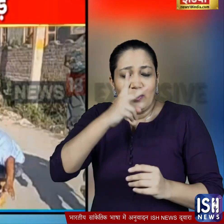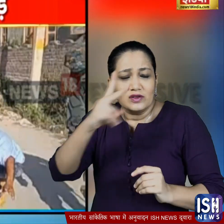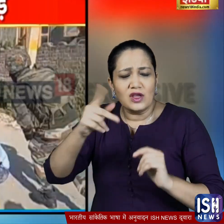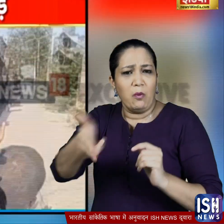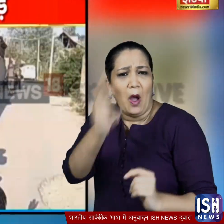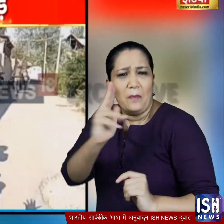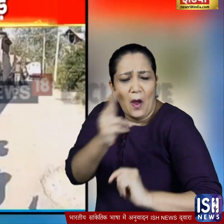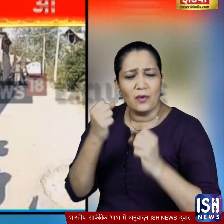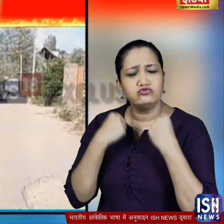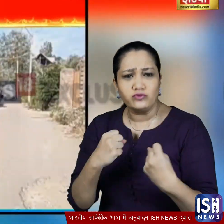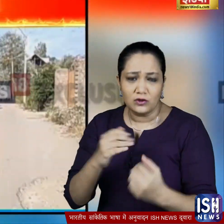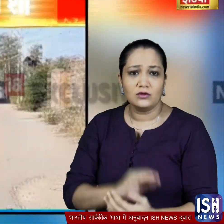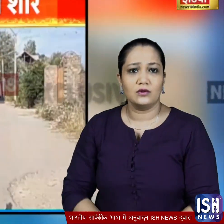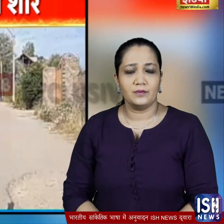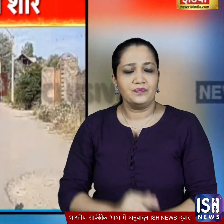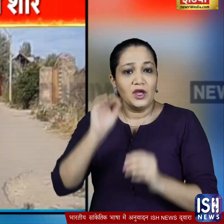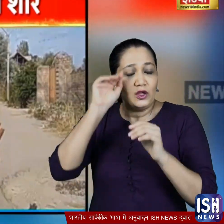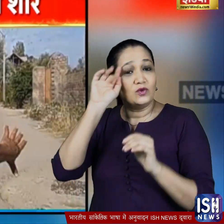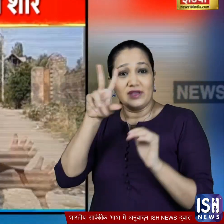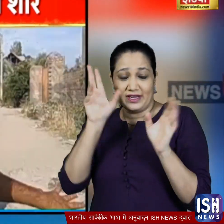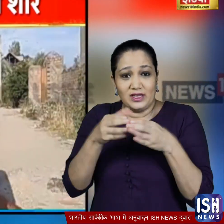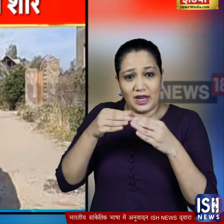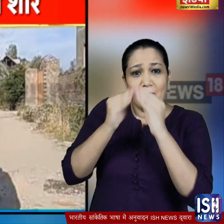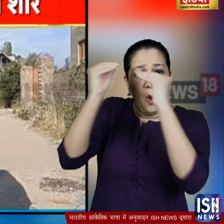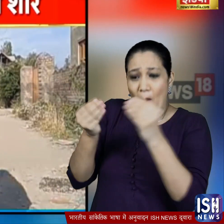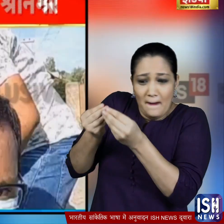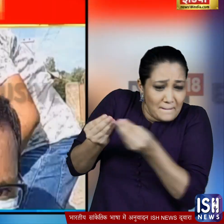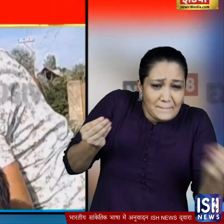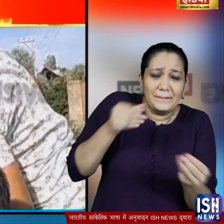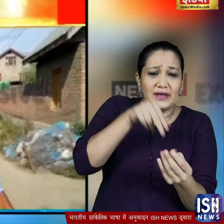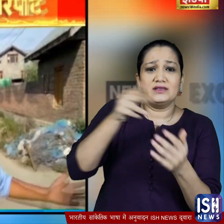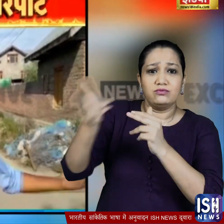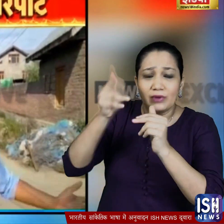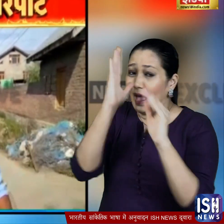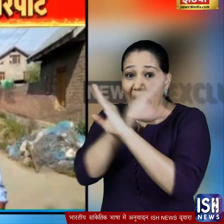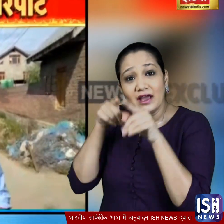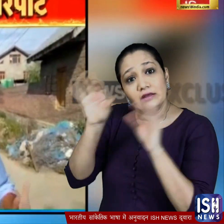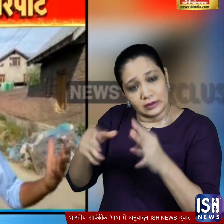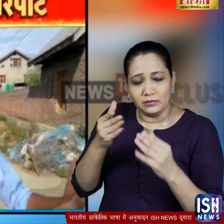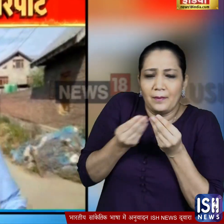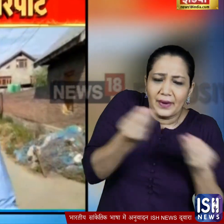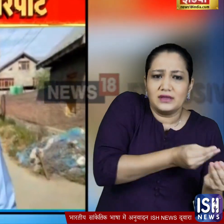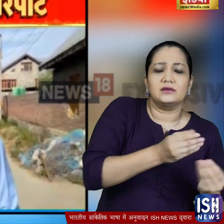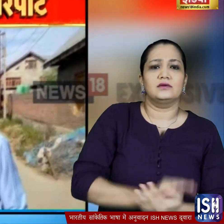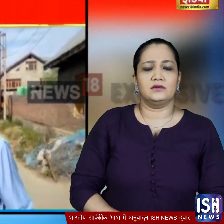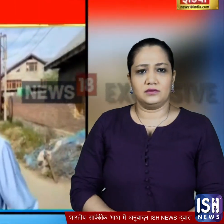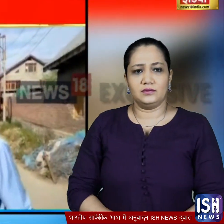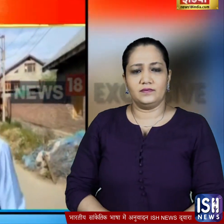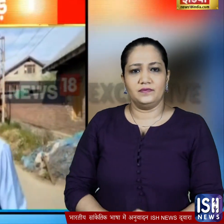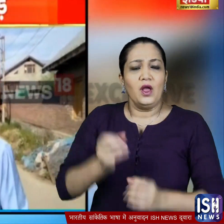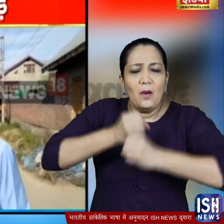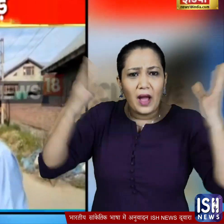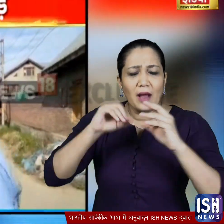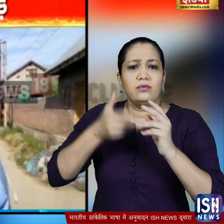जैसा कि आप देख सकते हैं। न्यूज 18 की टीम उस इमारत के बेहद करीब रही जहां आतंकी छिपे हुए थे। इस वक्त जैसा कि आप सुन सकते हैं, धमाके हो रहे हैं और